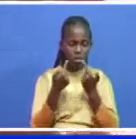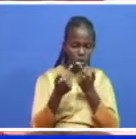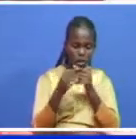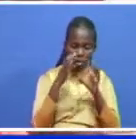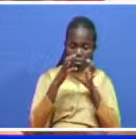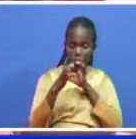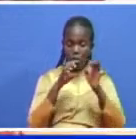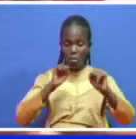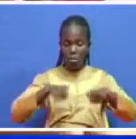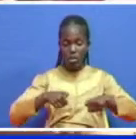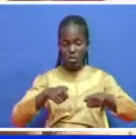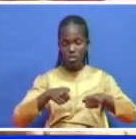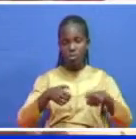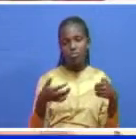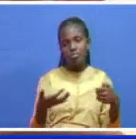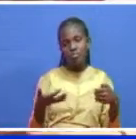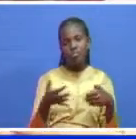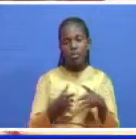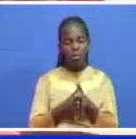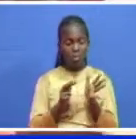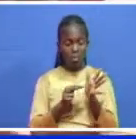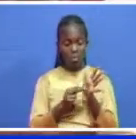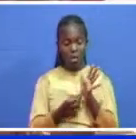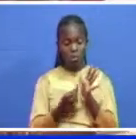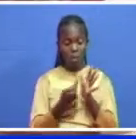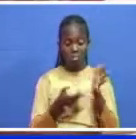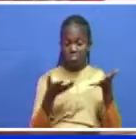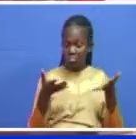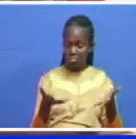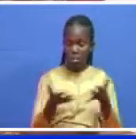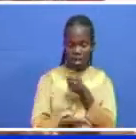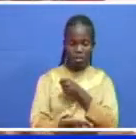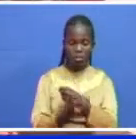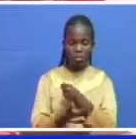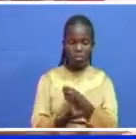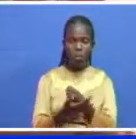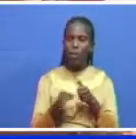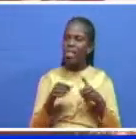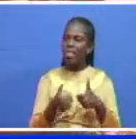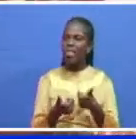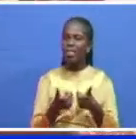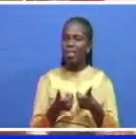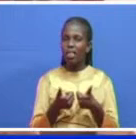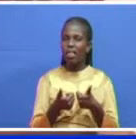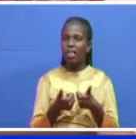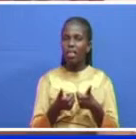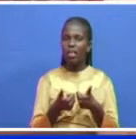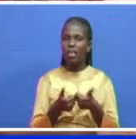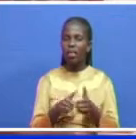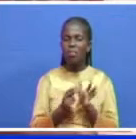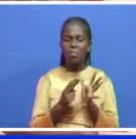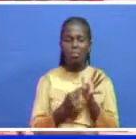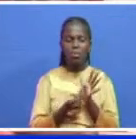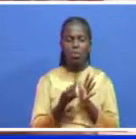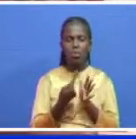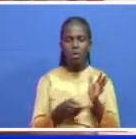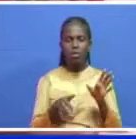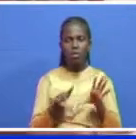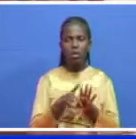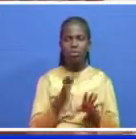mchoro iliyoka kofia ya maanisha nini, ukamweleza afaliwaji, ukamweleza iko na maana gani katika